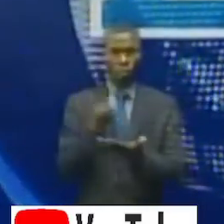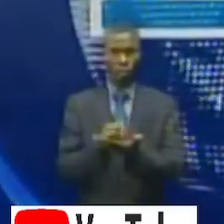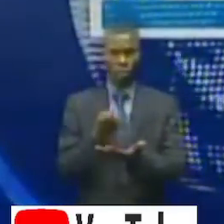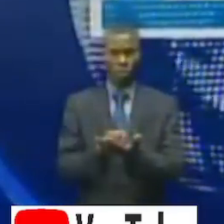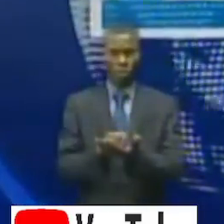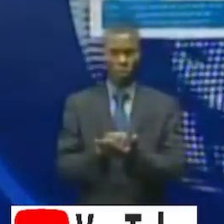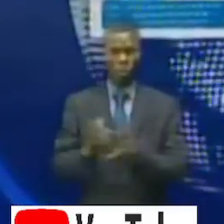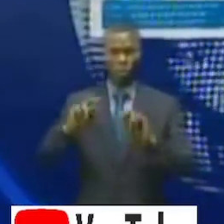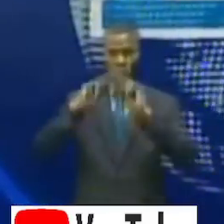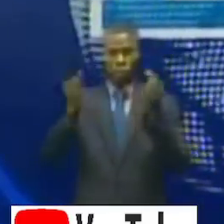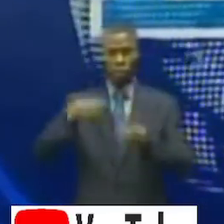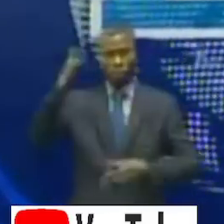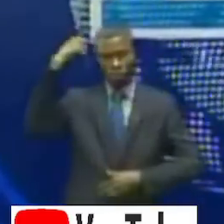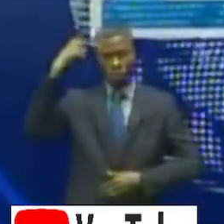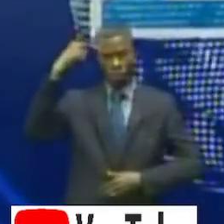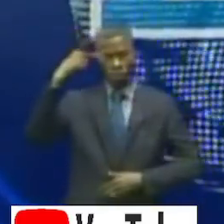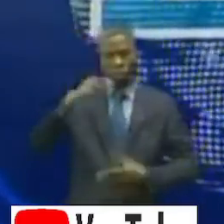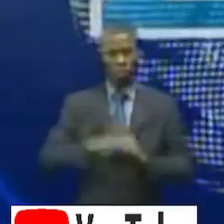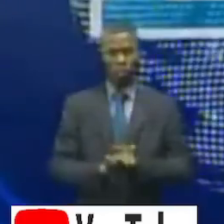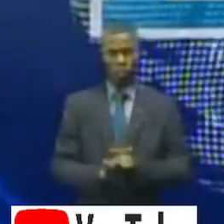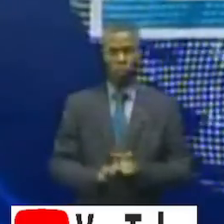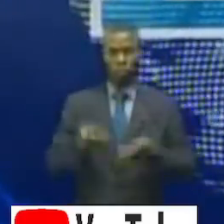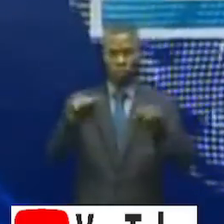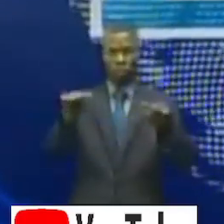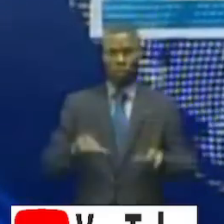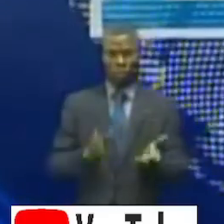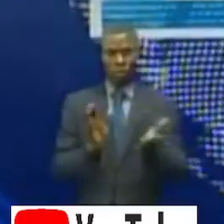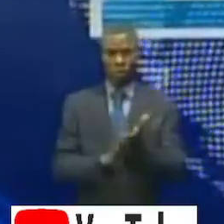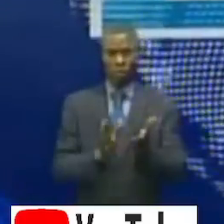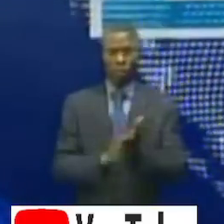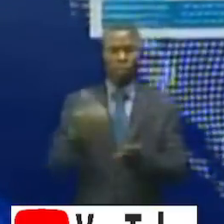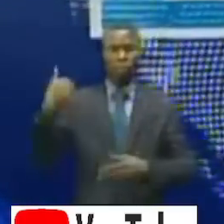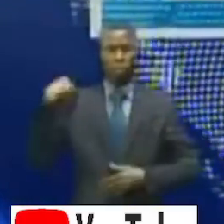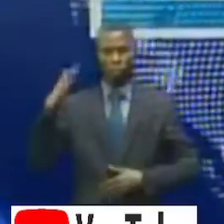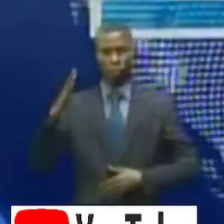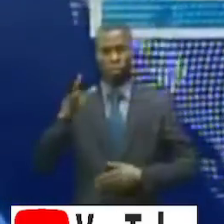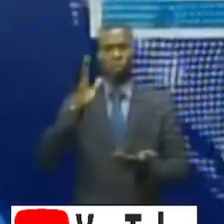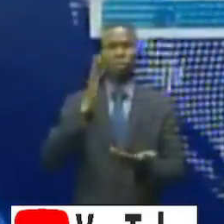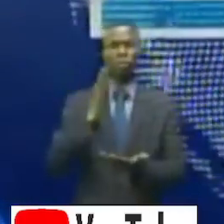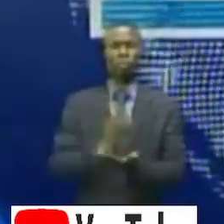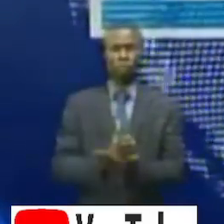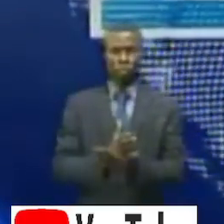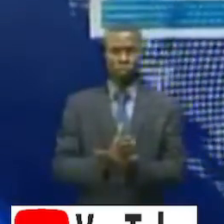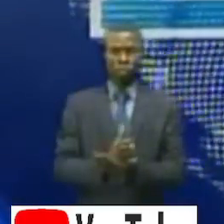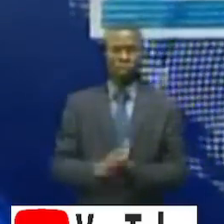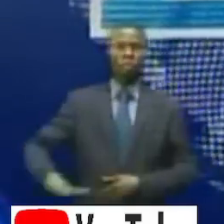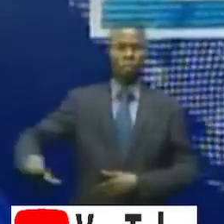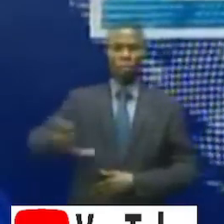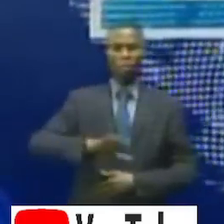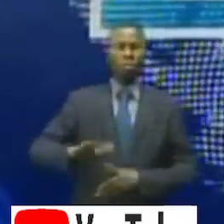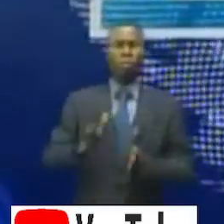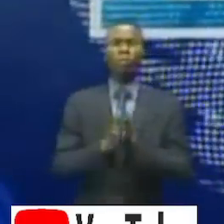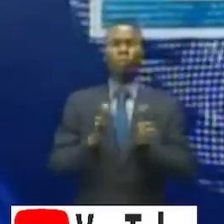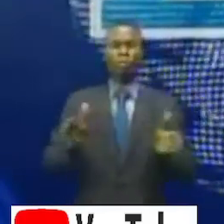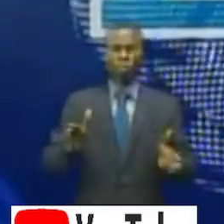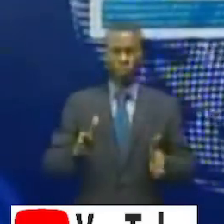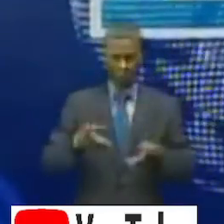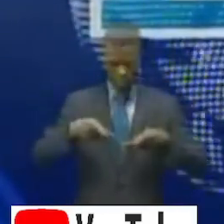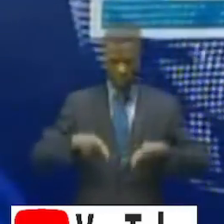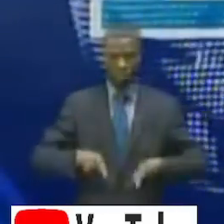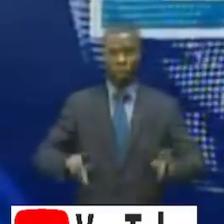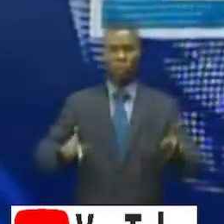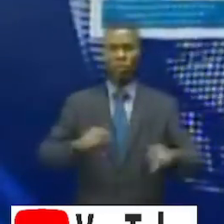la plateforme de géolocalisation des établissements publics et privés sur toute étendue du pays va permettre